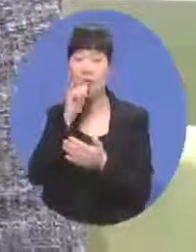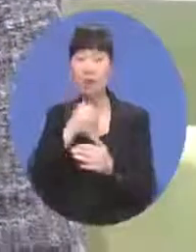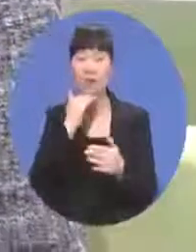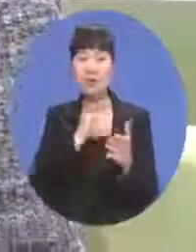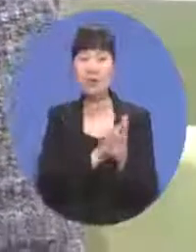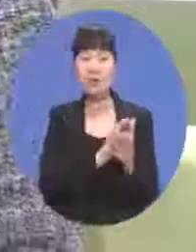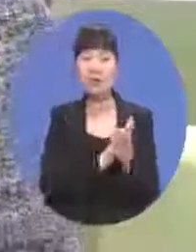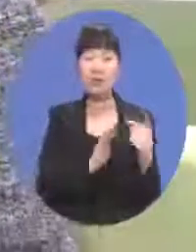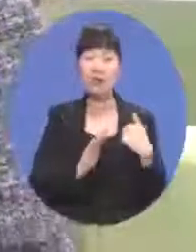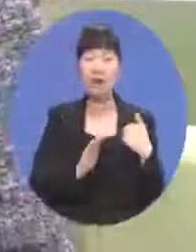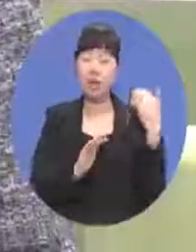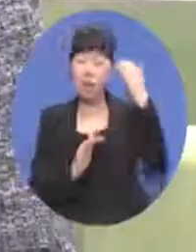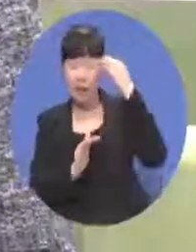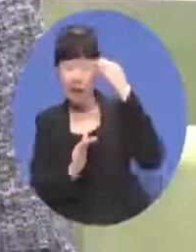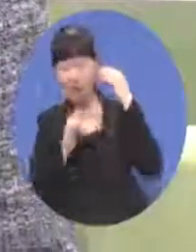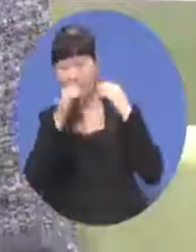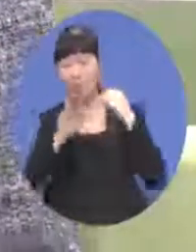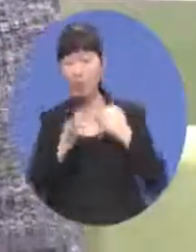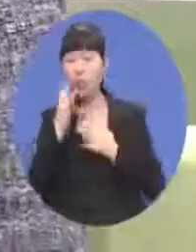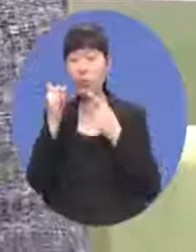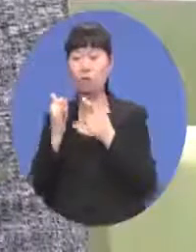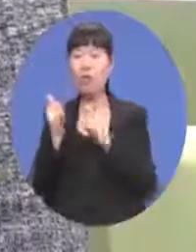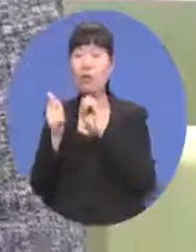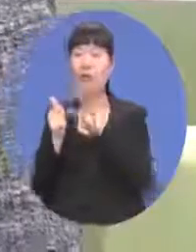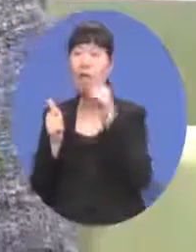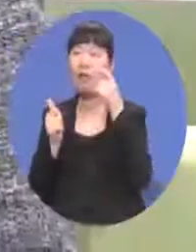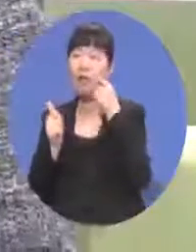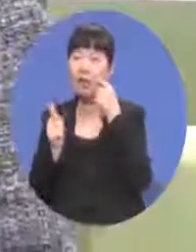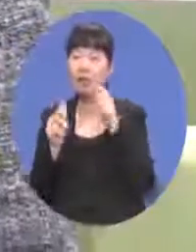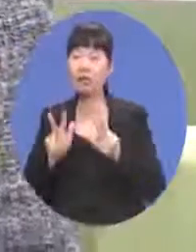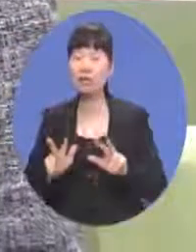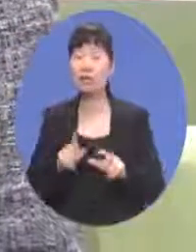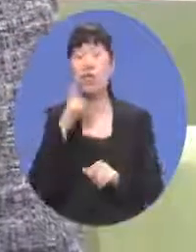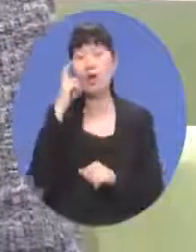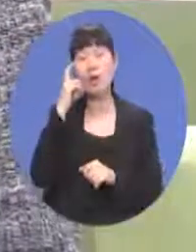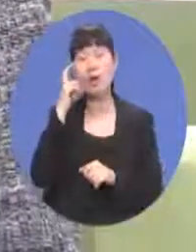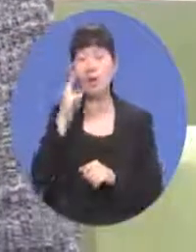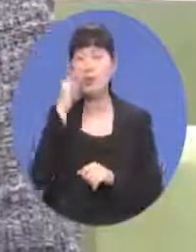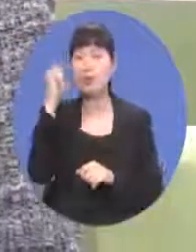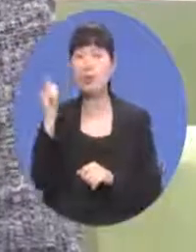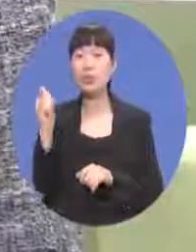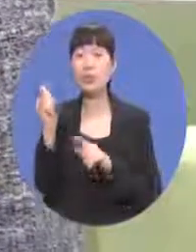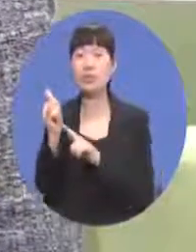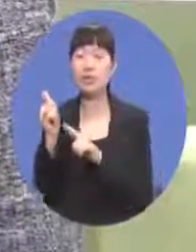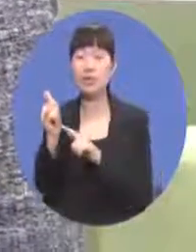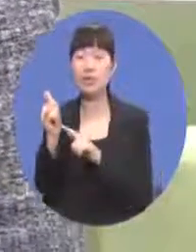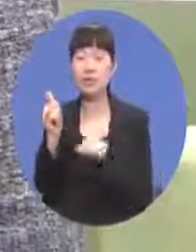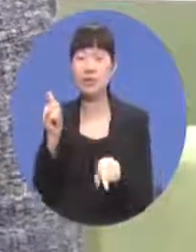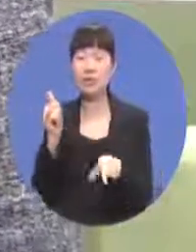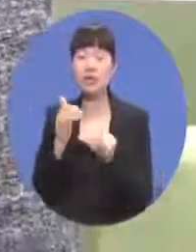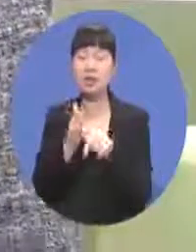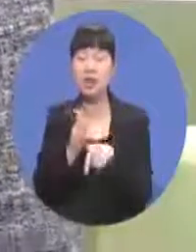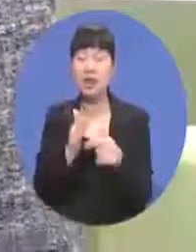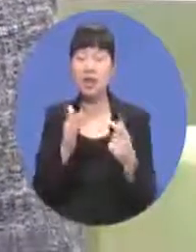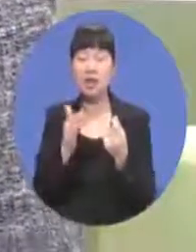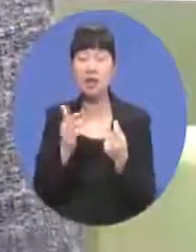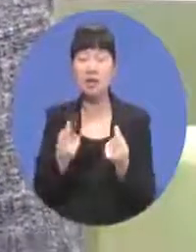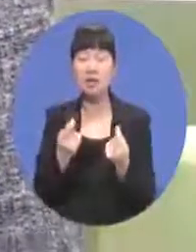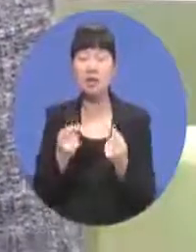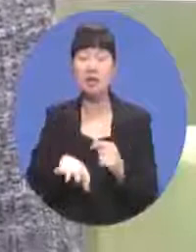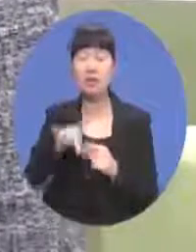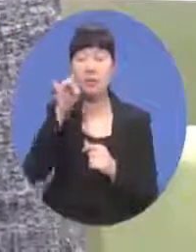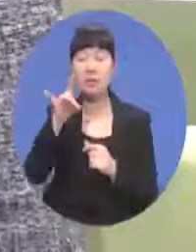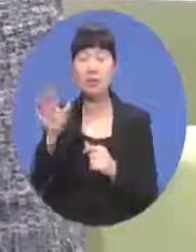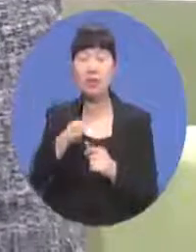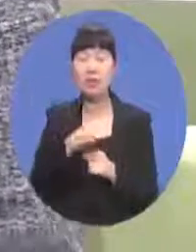자기를 괴롭히는데도 집에 와서 부모님께 말을 못한다. 이건 왜 그러는 거냐. 부모님이 그때 얘가 이런 말을 처음부터